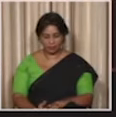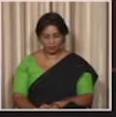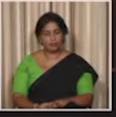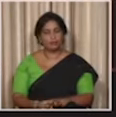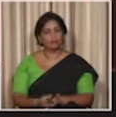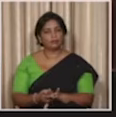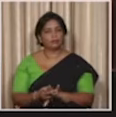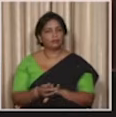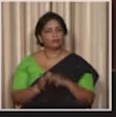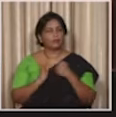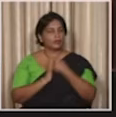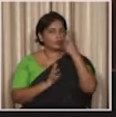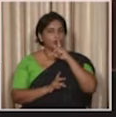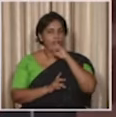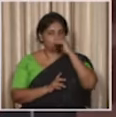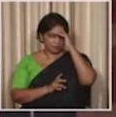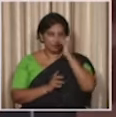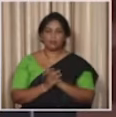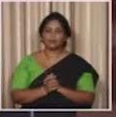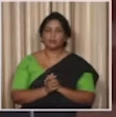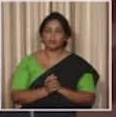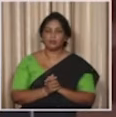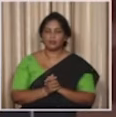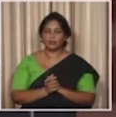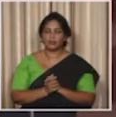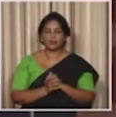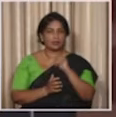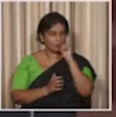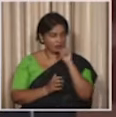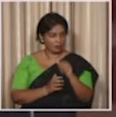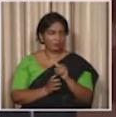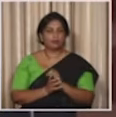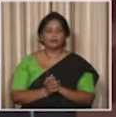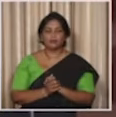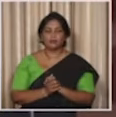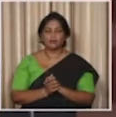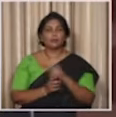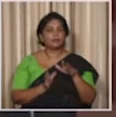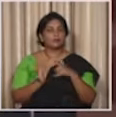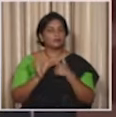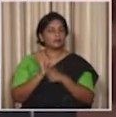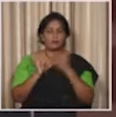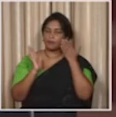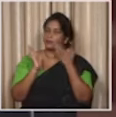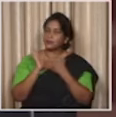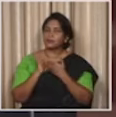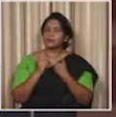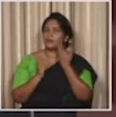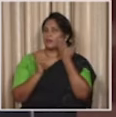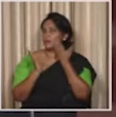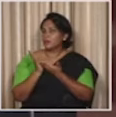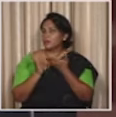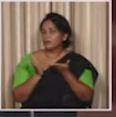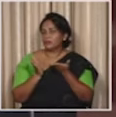ගරු නියු ජගතාරණකතුරුනි, ඇත්ත වශයෙන්ම මේ පදත දිහා බලනකොට අපිට පේන දෙයක්